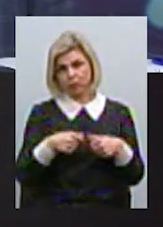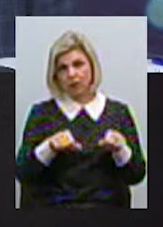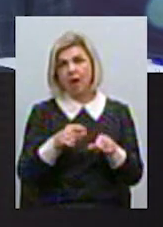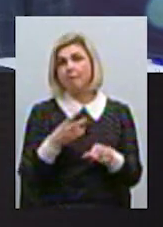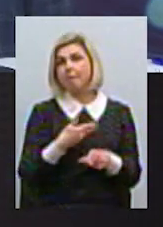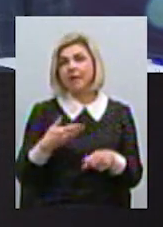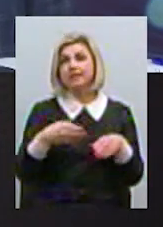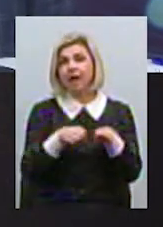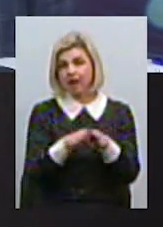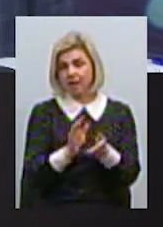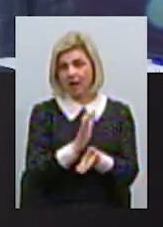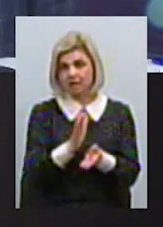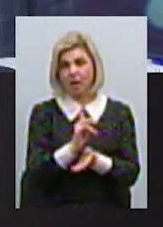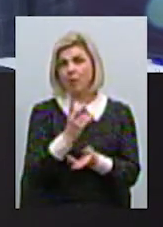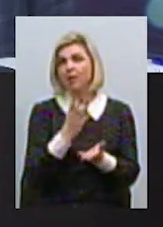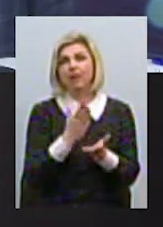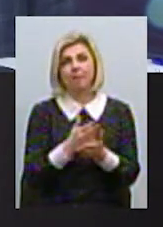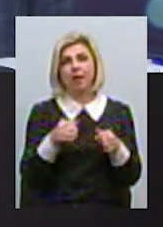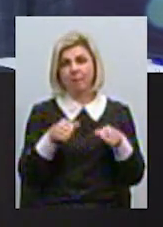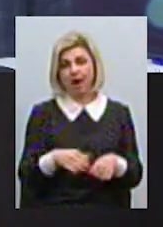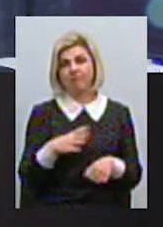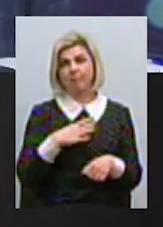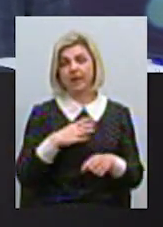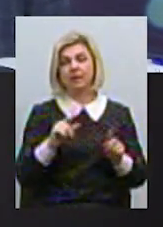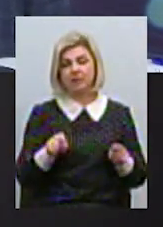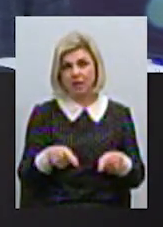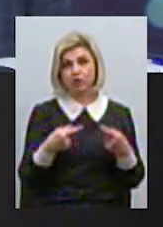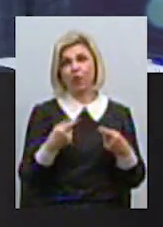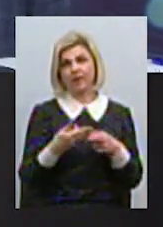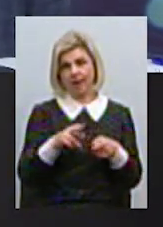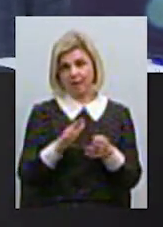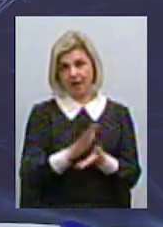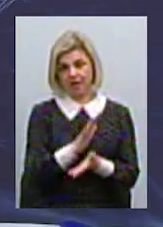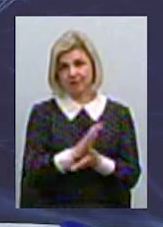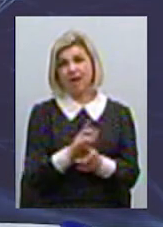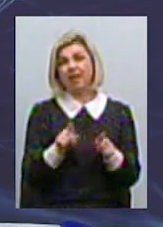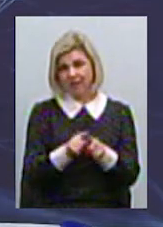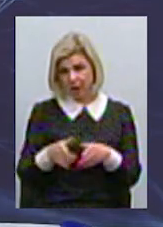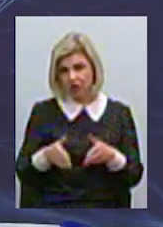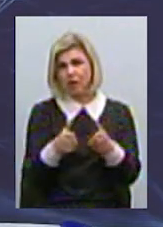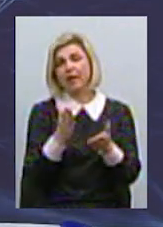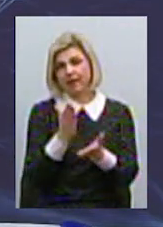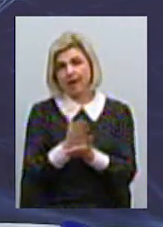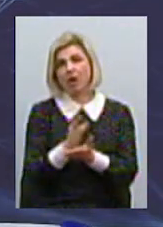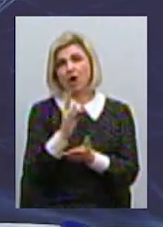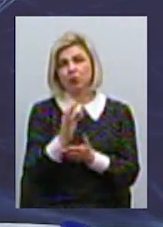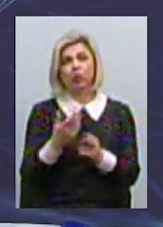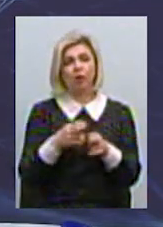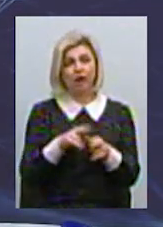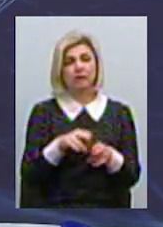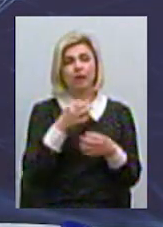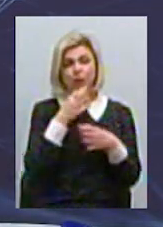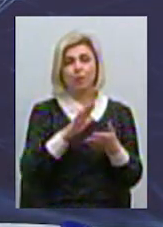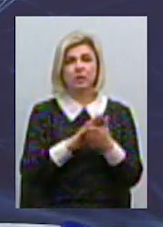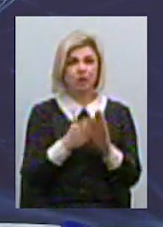права бути засновником даної газети. І такий шлях є. Це шлях еволюції. Але в будь-якому разі я завжди